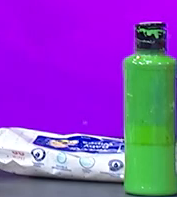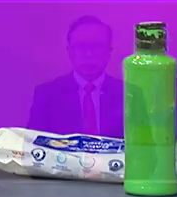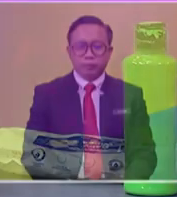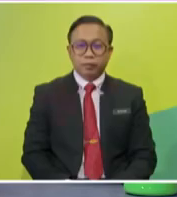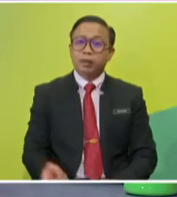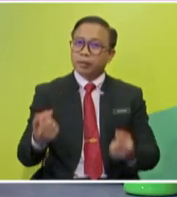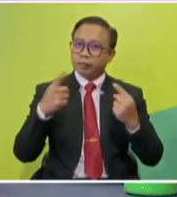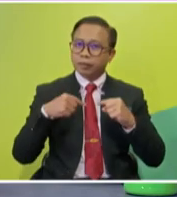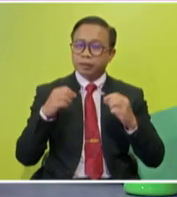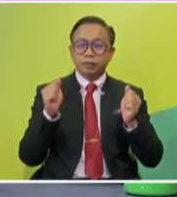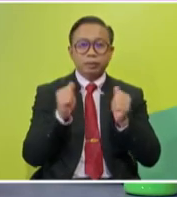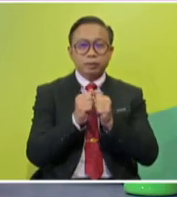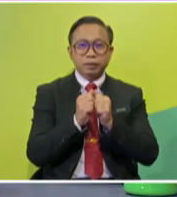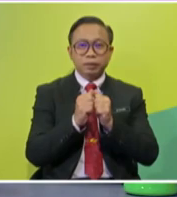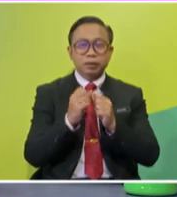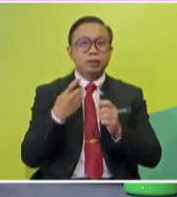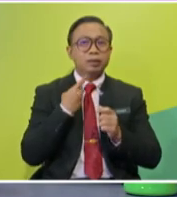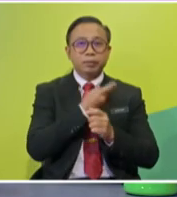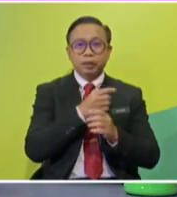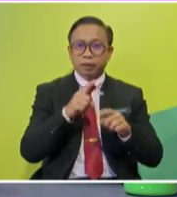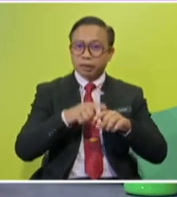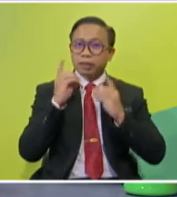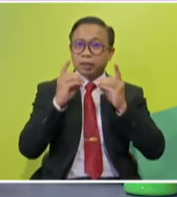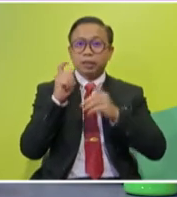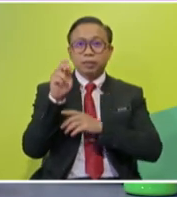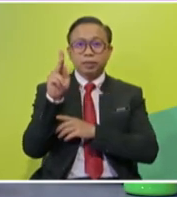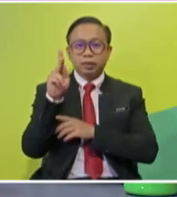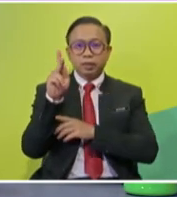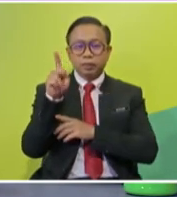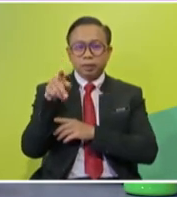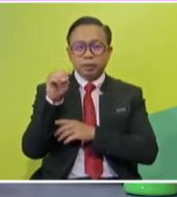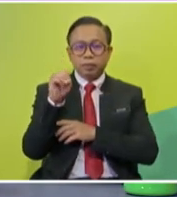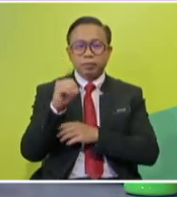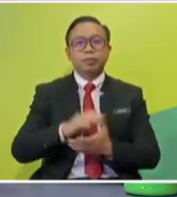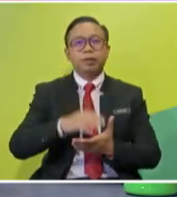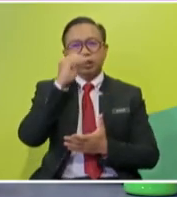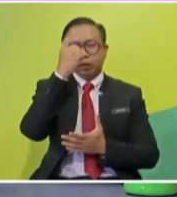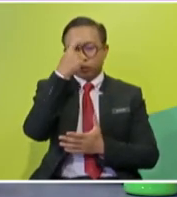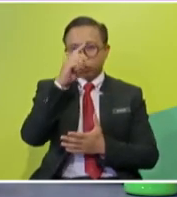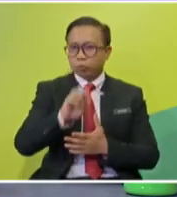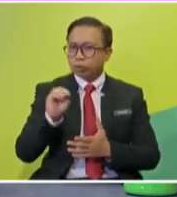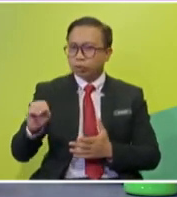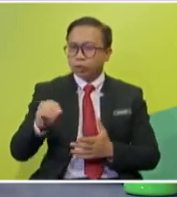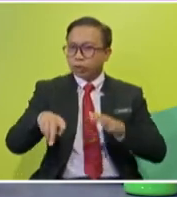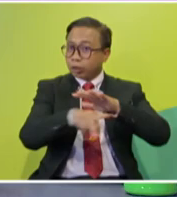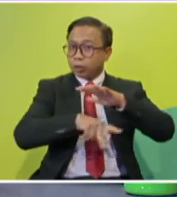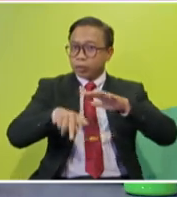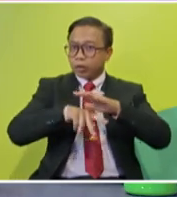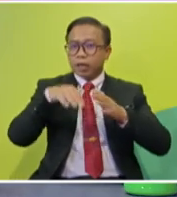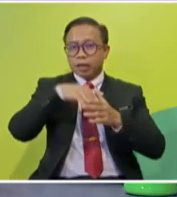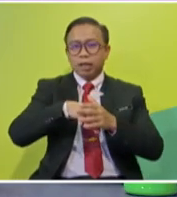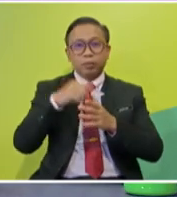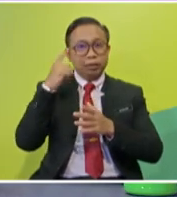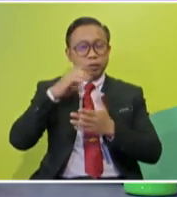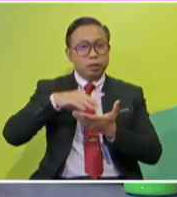Kembali lagi bersama kami di didik tbkpm dan pastinya hari ini pembelajaran untuk murid-murid pra sekolah dalam mata